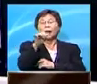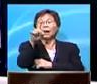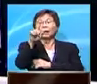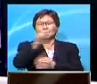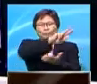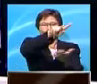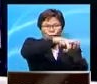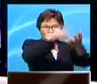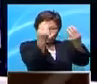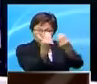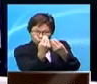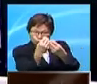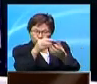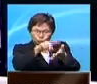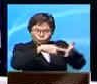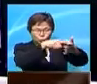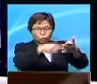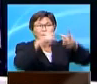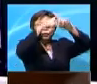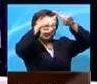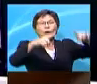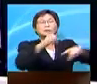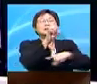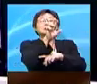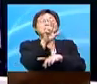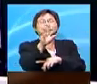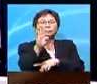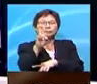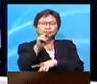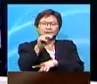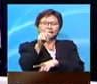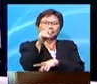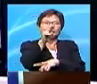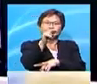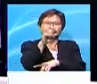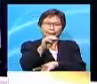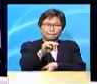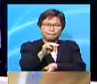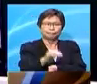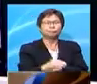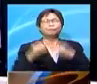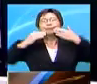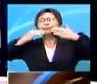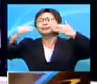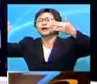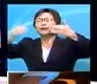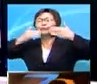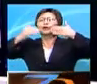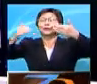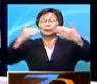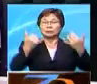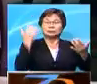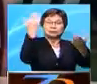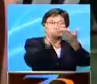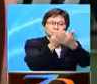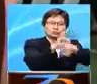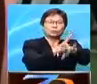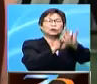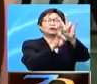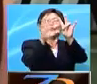pusat penjumlahan undi di dewan seri bernang silakan Terima kasih Kamal dan Atikah di studio baik setakat jam